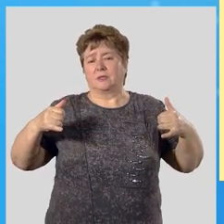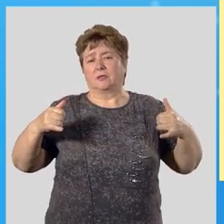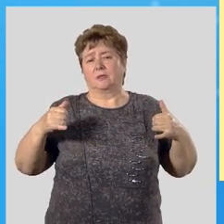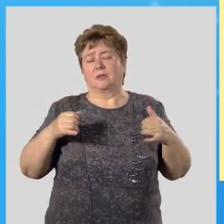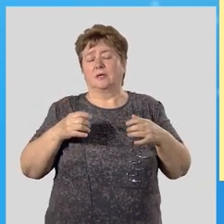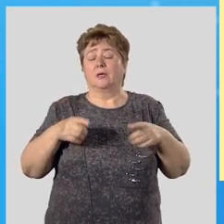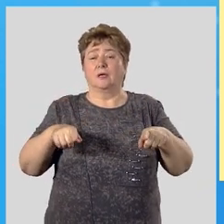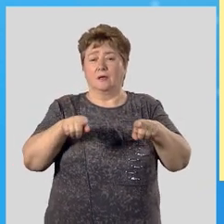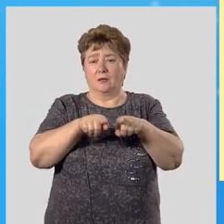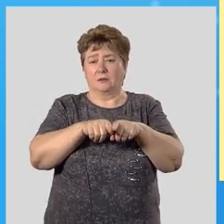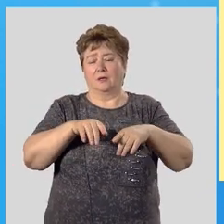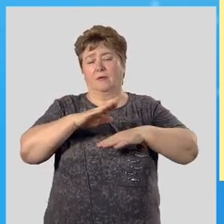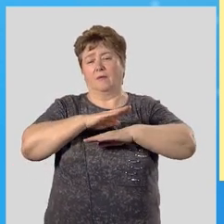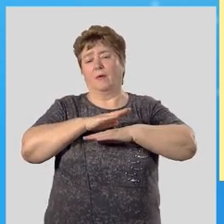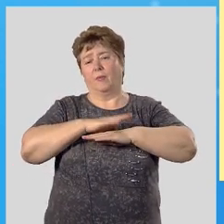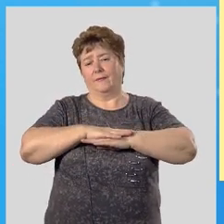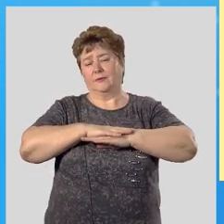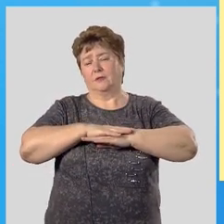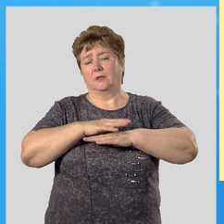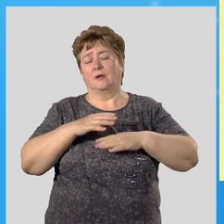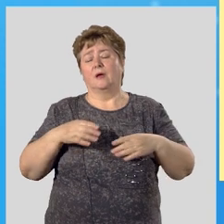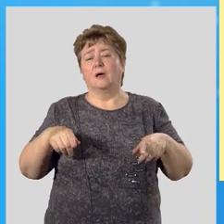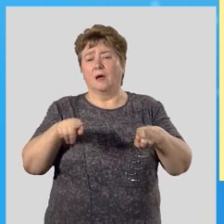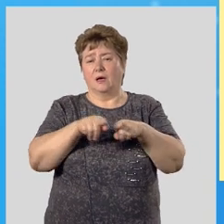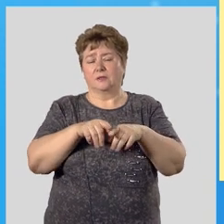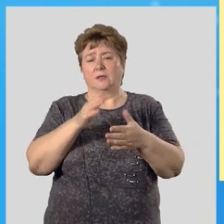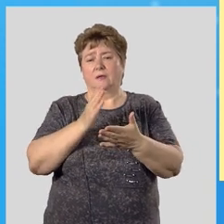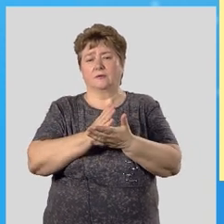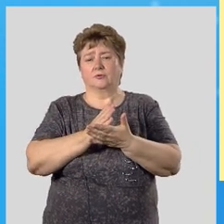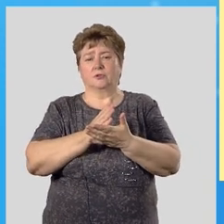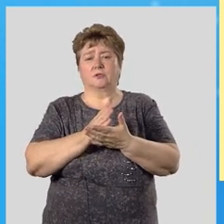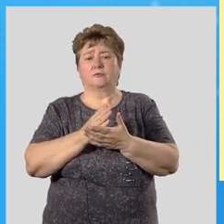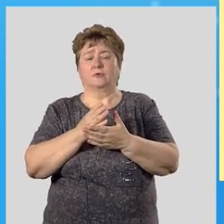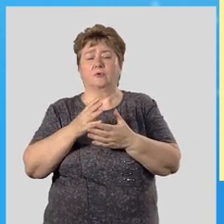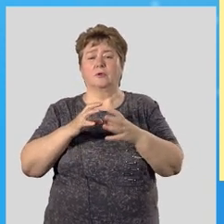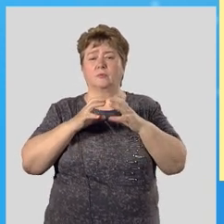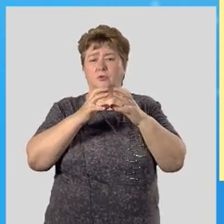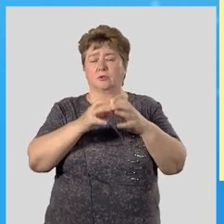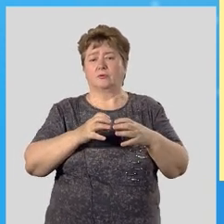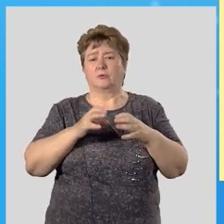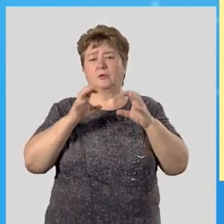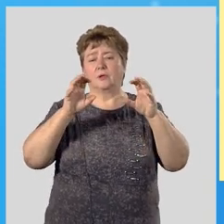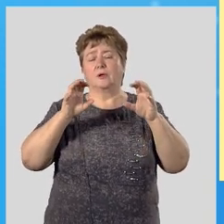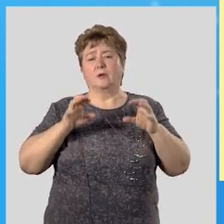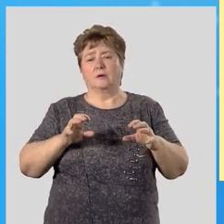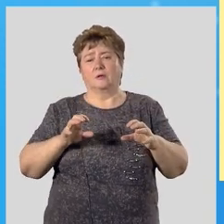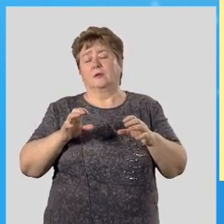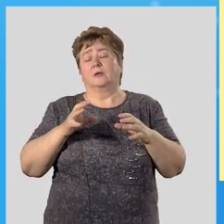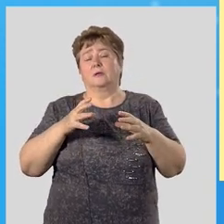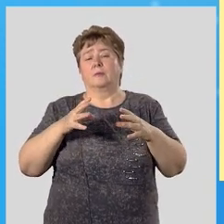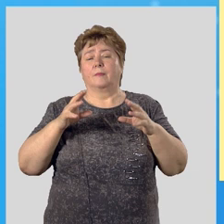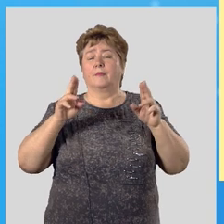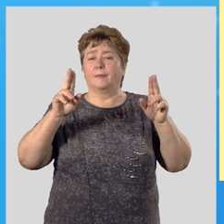распространения и даже поведения. Также существует Международный кодекс – это